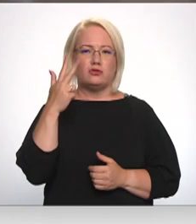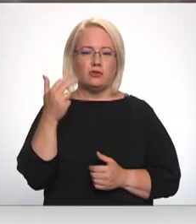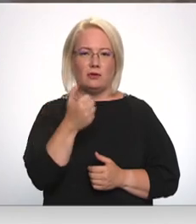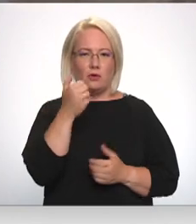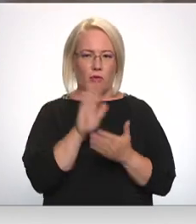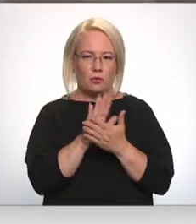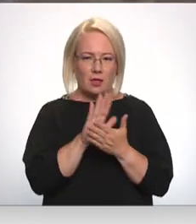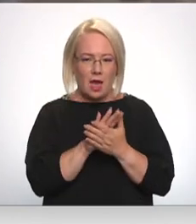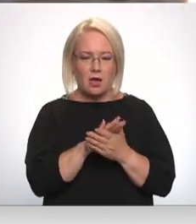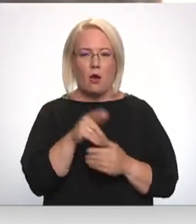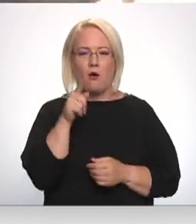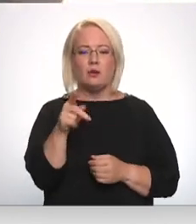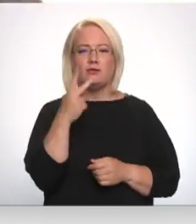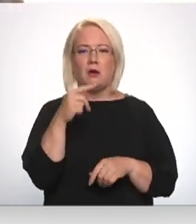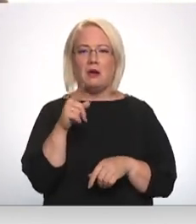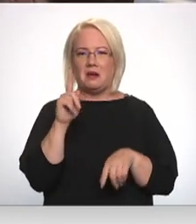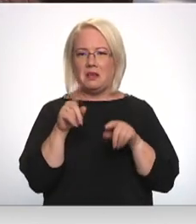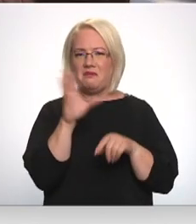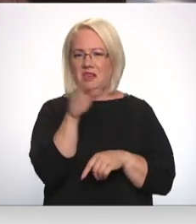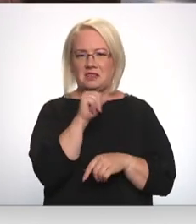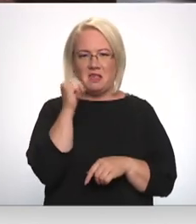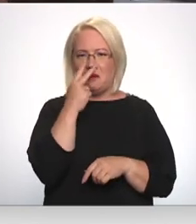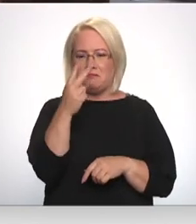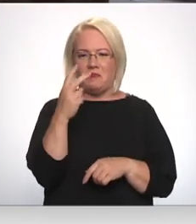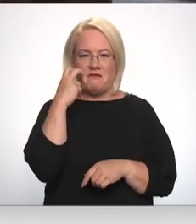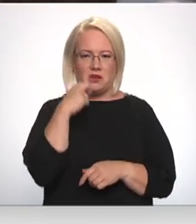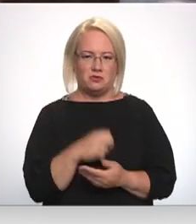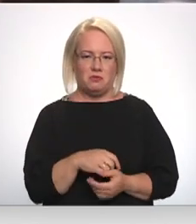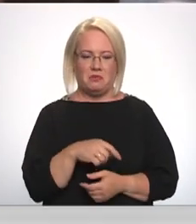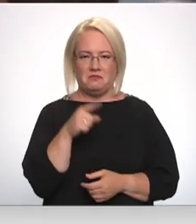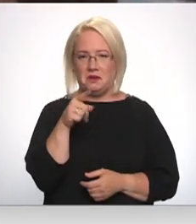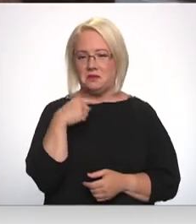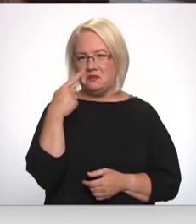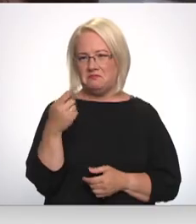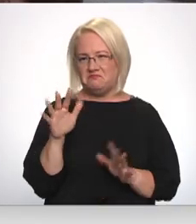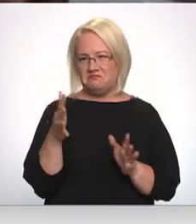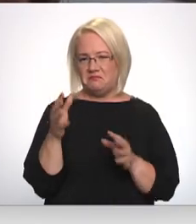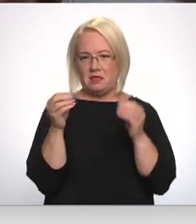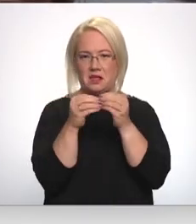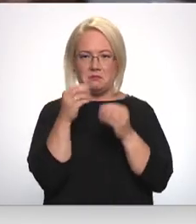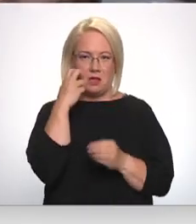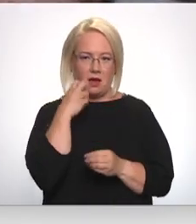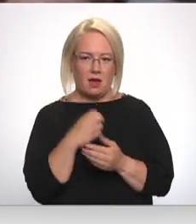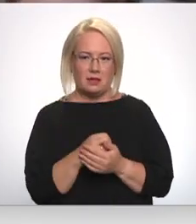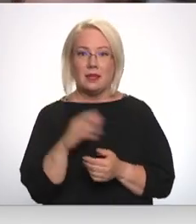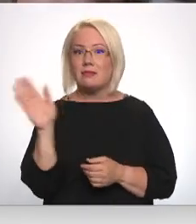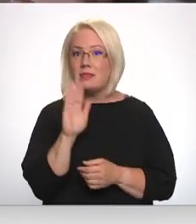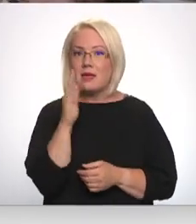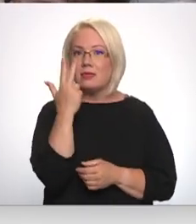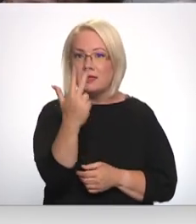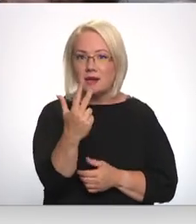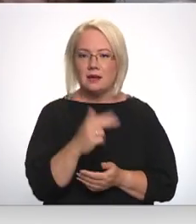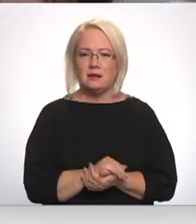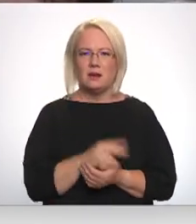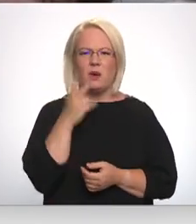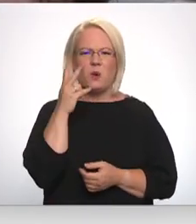retais apmeklētājs spēja nojaust žirafes vecumu. Kaut kādi 10? Nē, tikai 3.